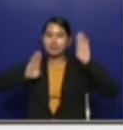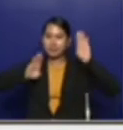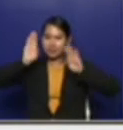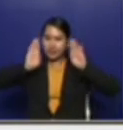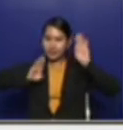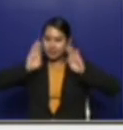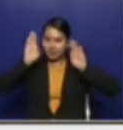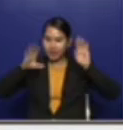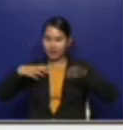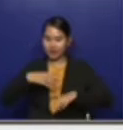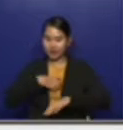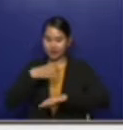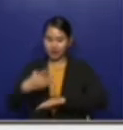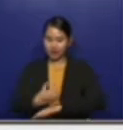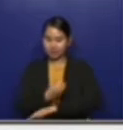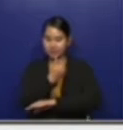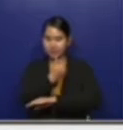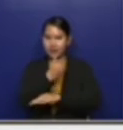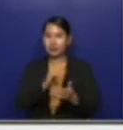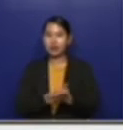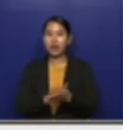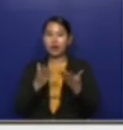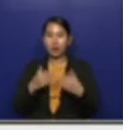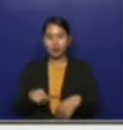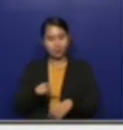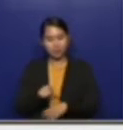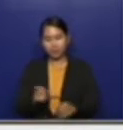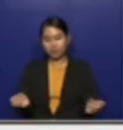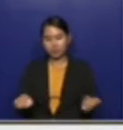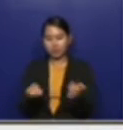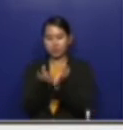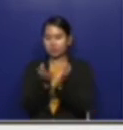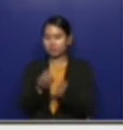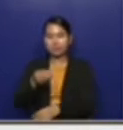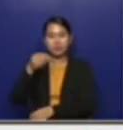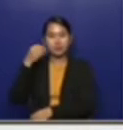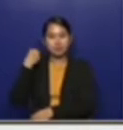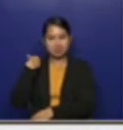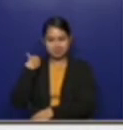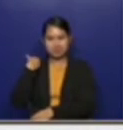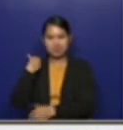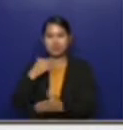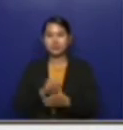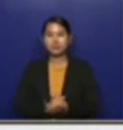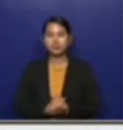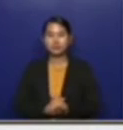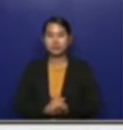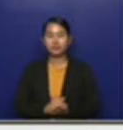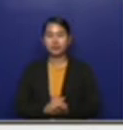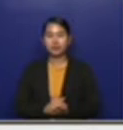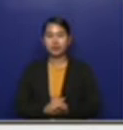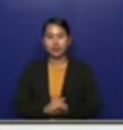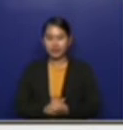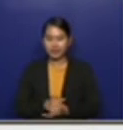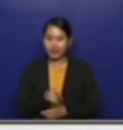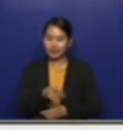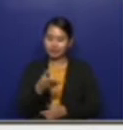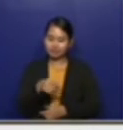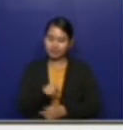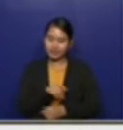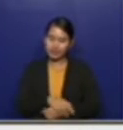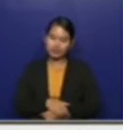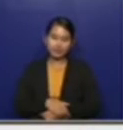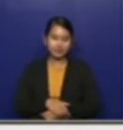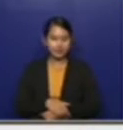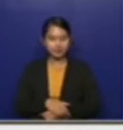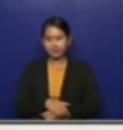การเมืองแล้วประสบเคราะห์กรรมดังกล่าวมาแล้วหลายครั้งเมื่อเกิดขึ้นครั้งใด